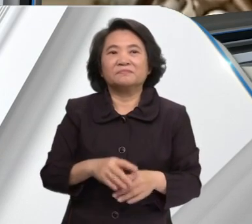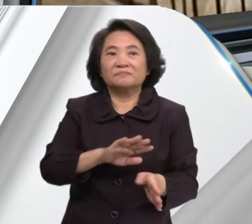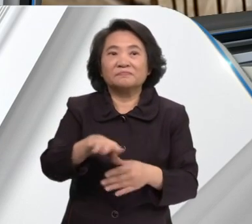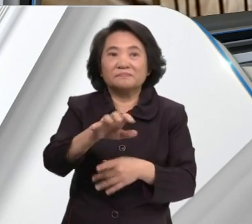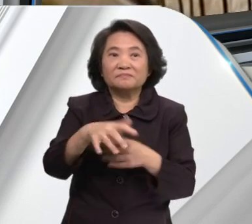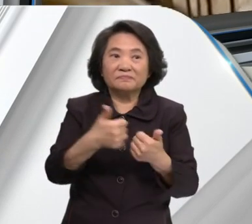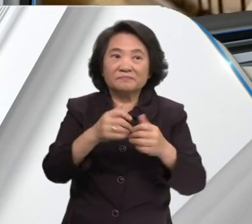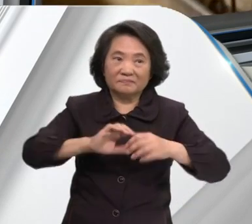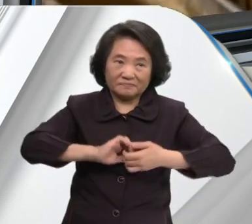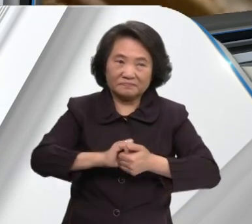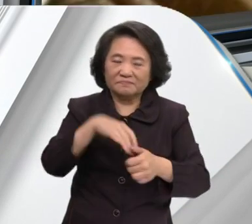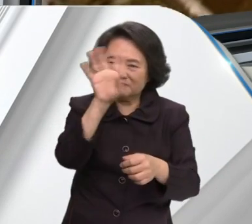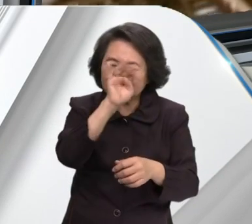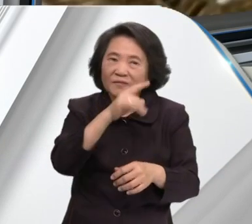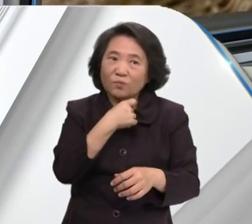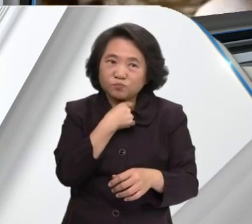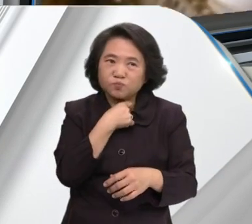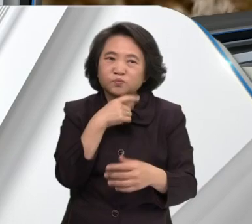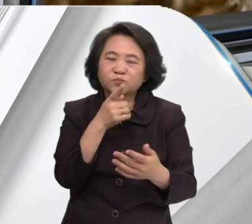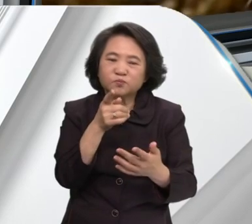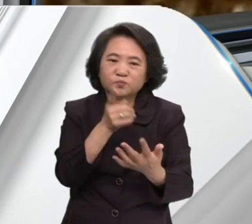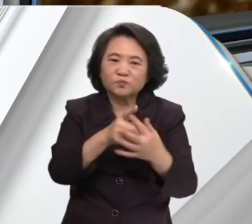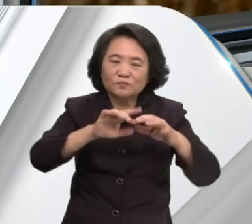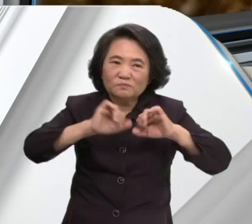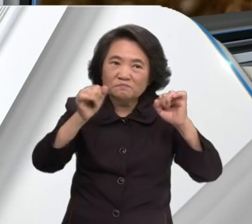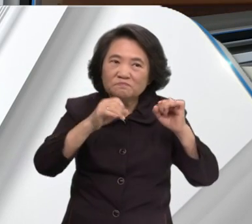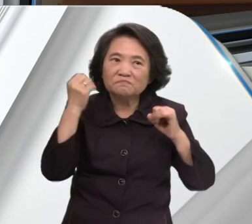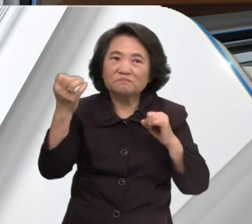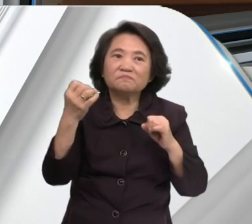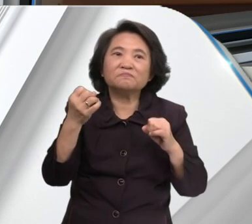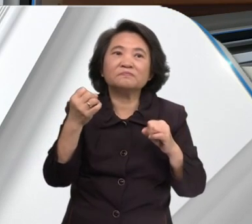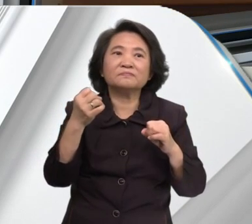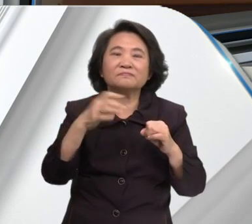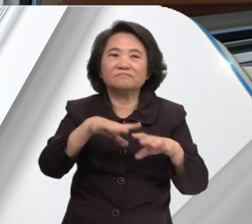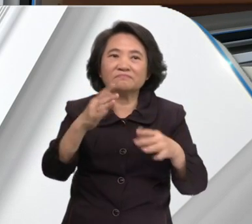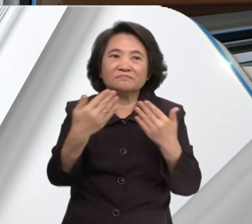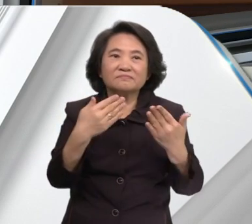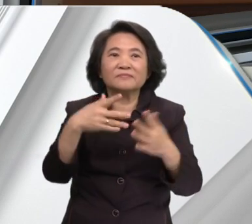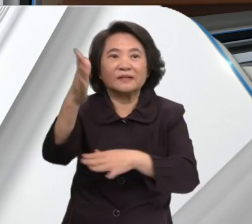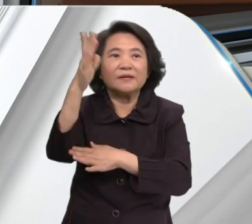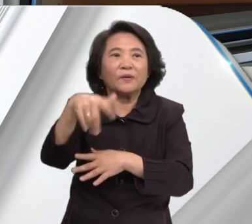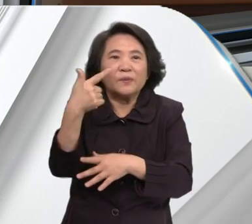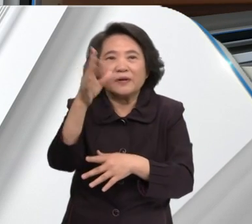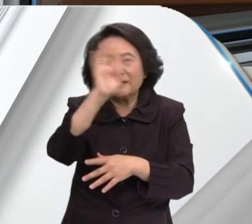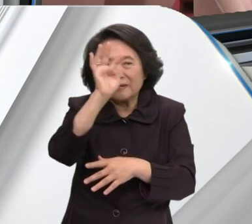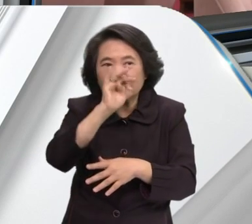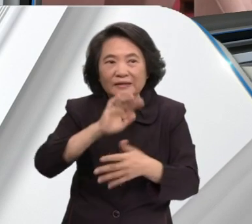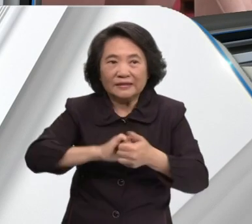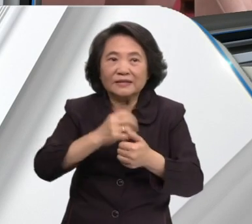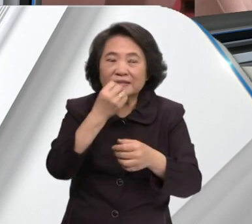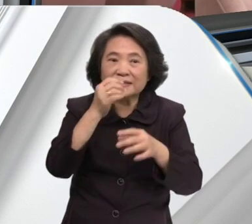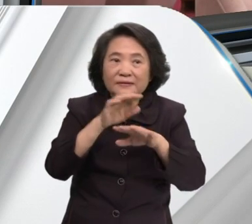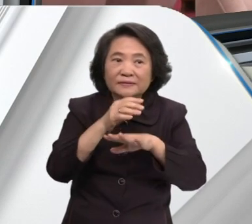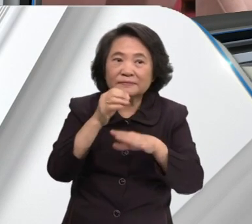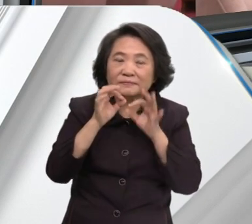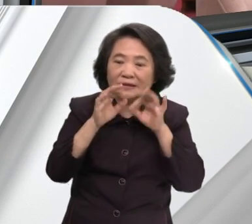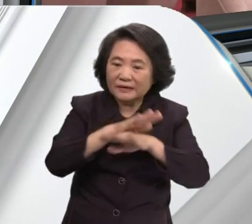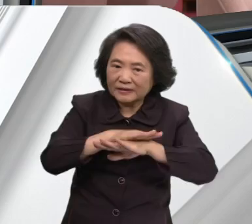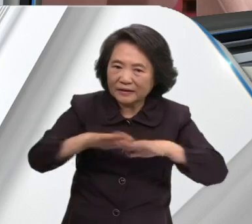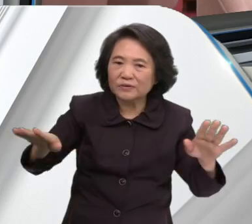所以要求内会而彻查，也希望政府结合检验流程，做好食品安全的把关。